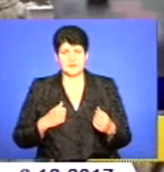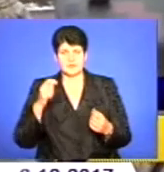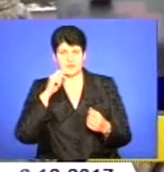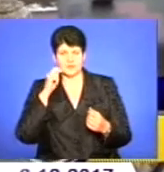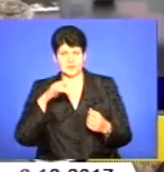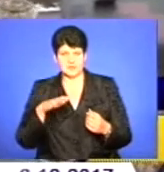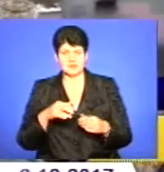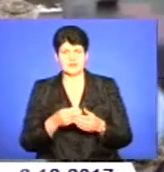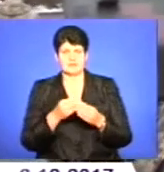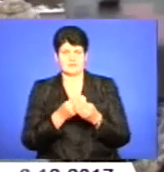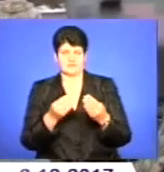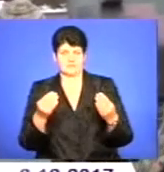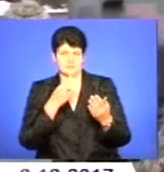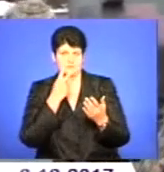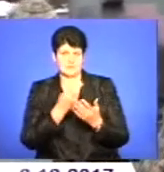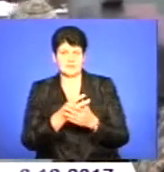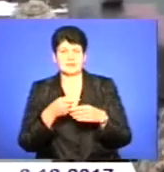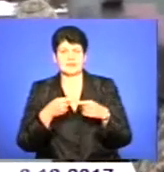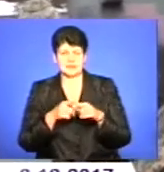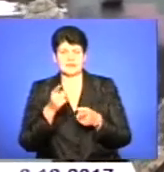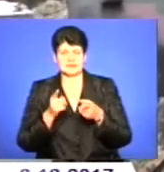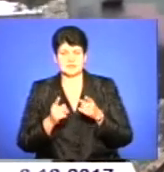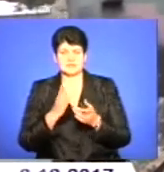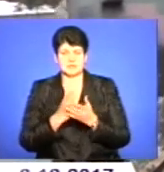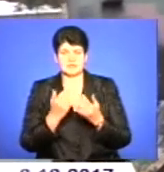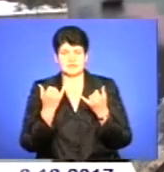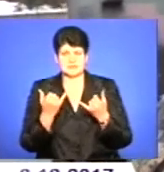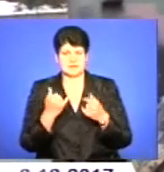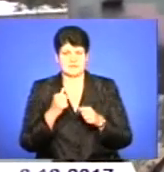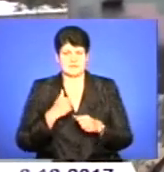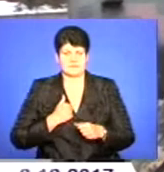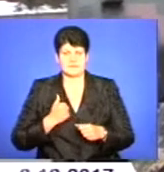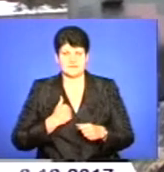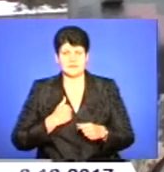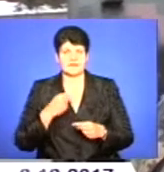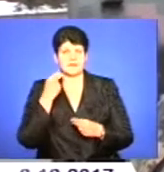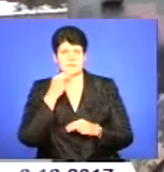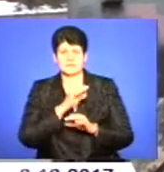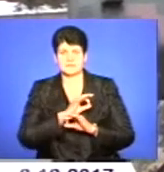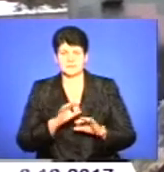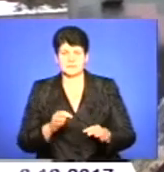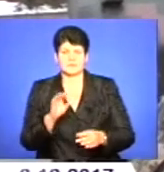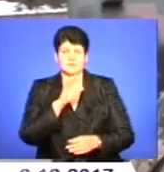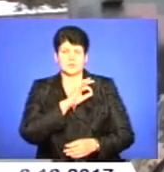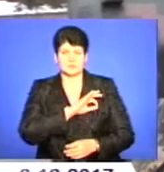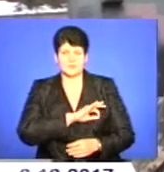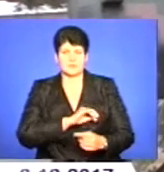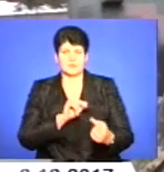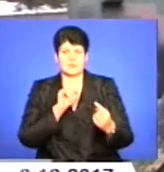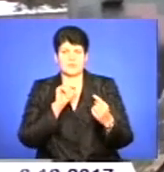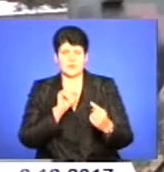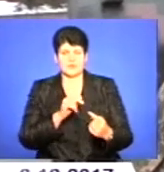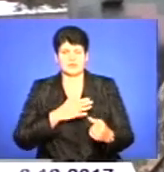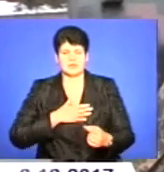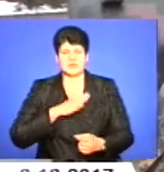виставила техніку, яка є в дійсності зараз на озброєнні, яка ефективно використовується проти